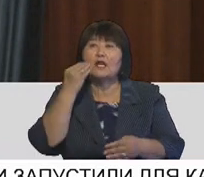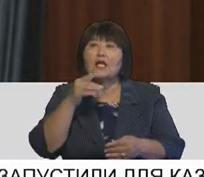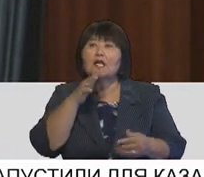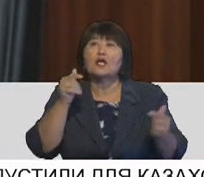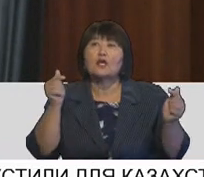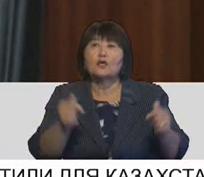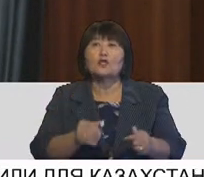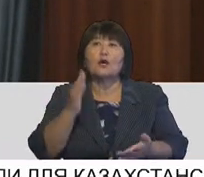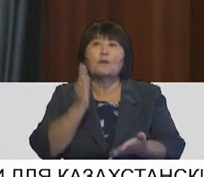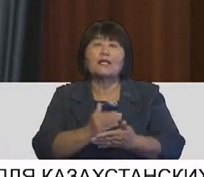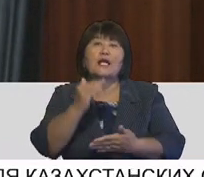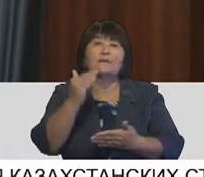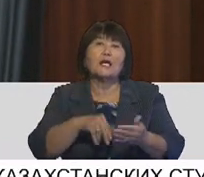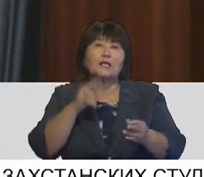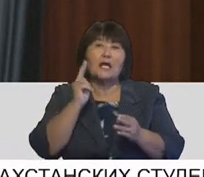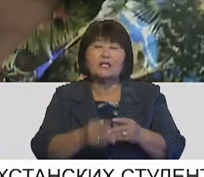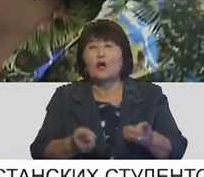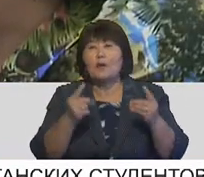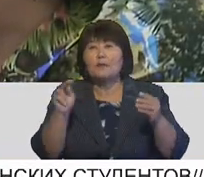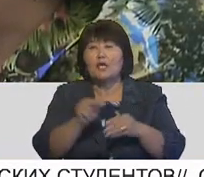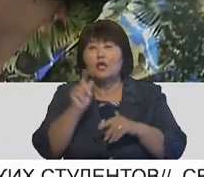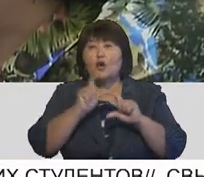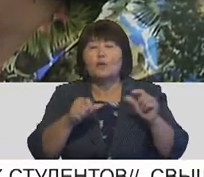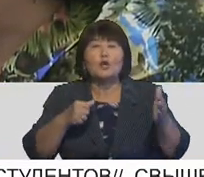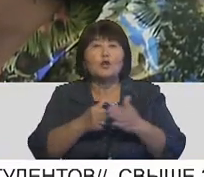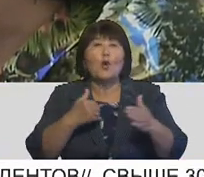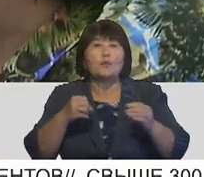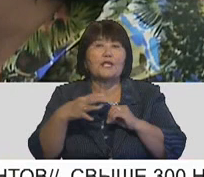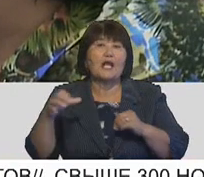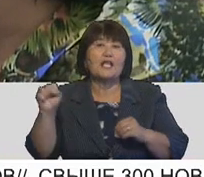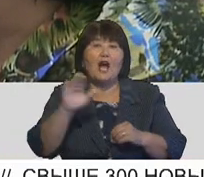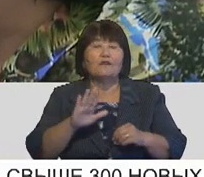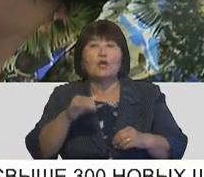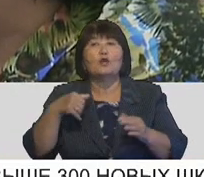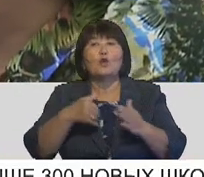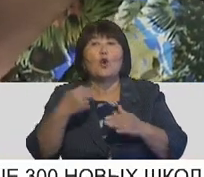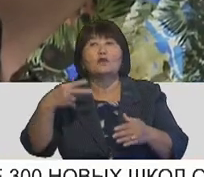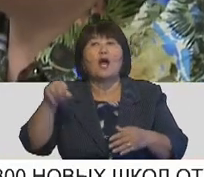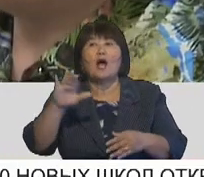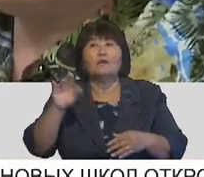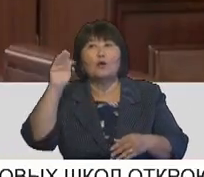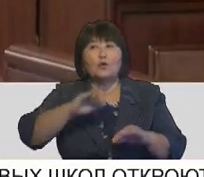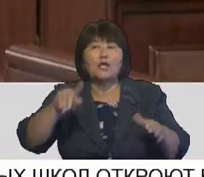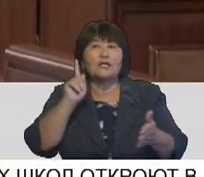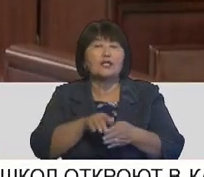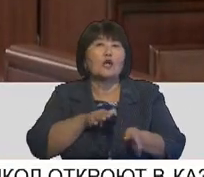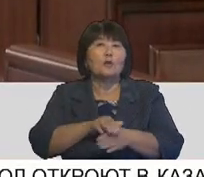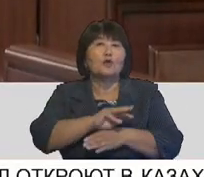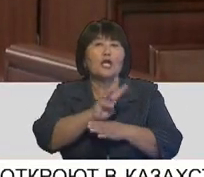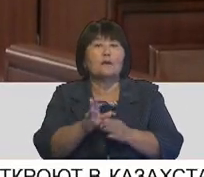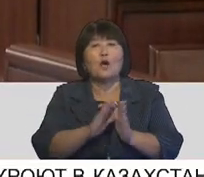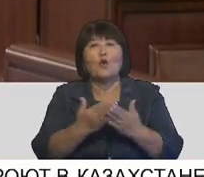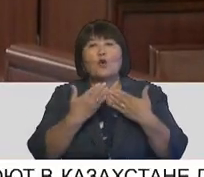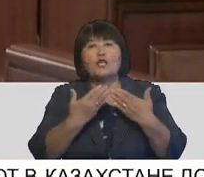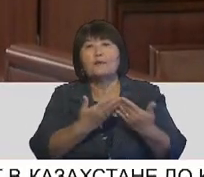срок. Поставлена задача завершить капитальный ремонт школ до 15 августа. До 20 августа ученики должны быть полностью обеспечены